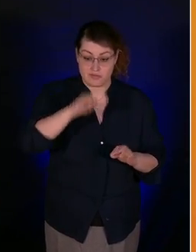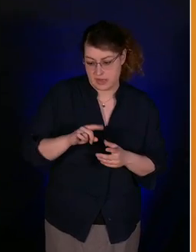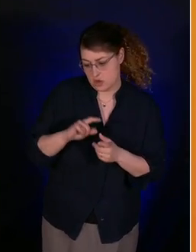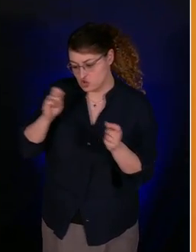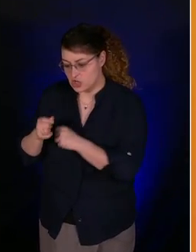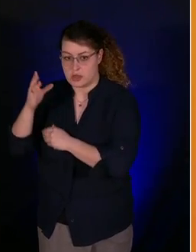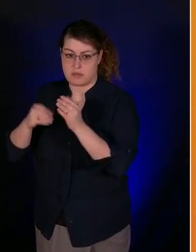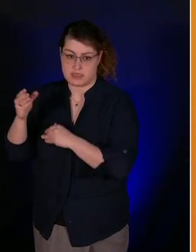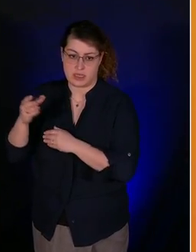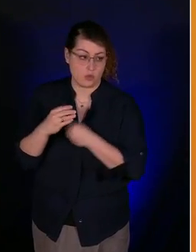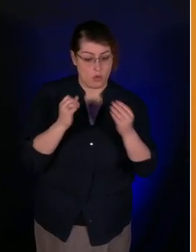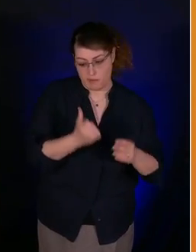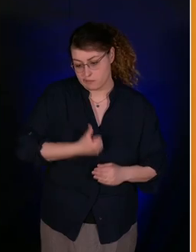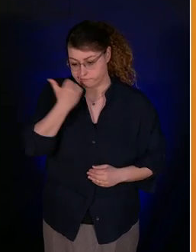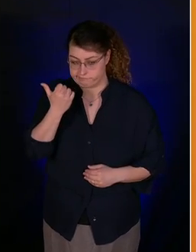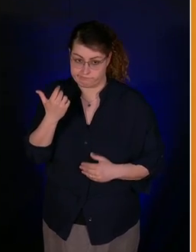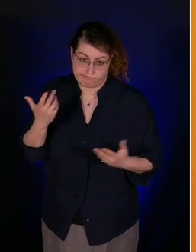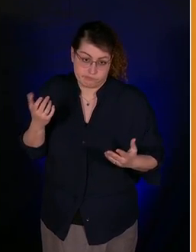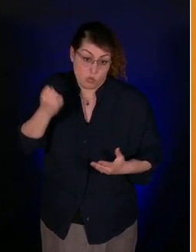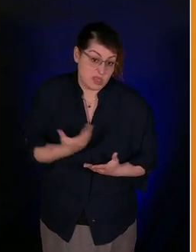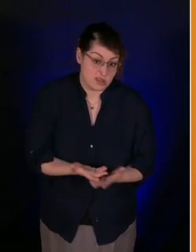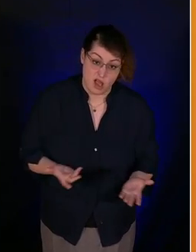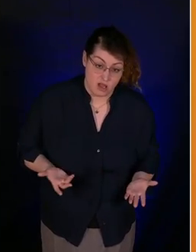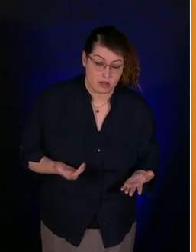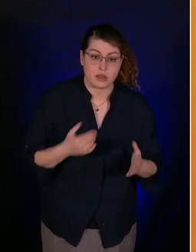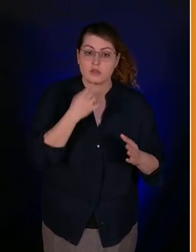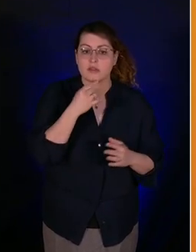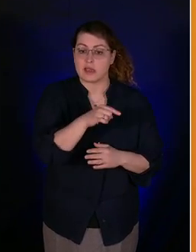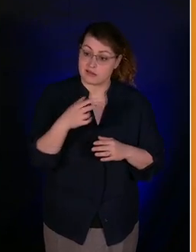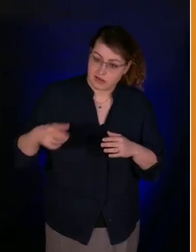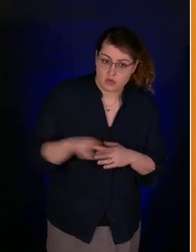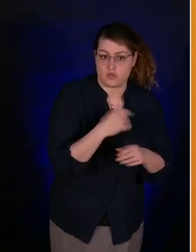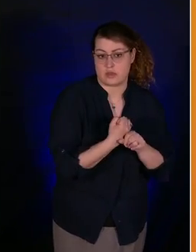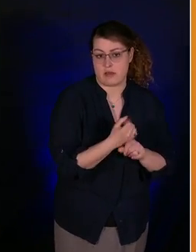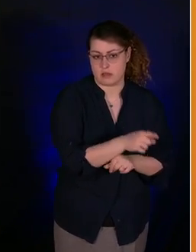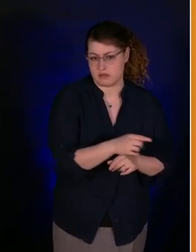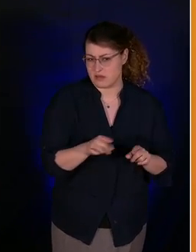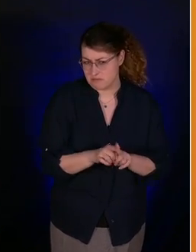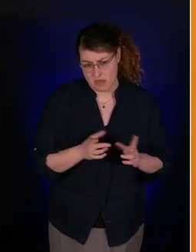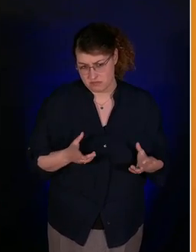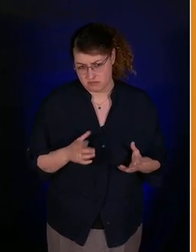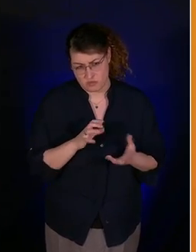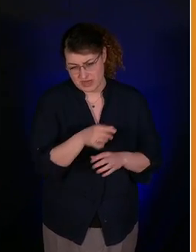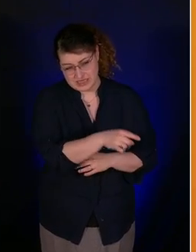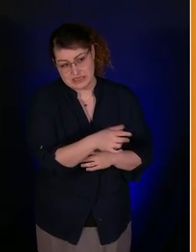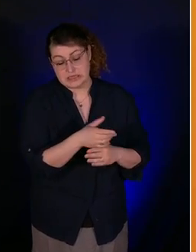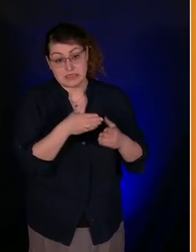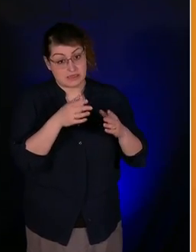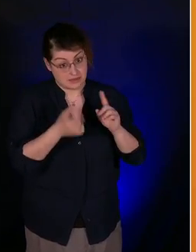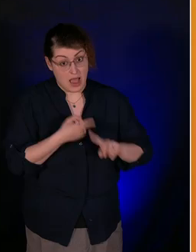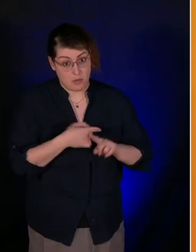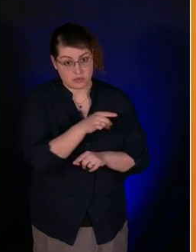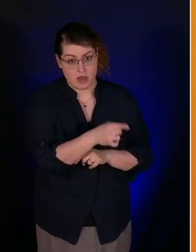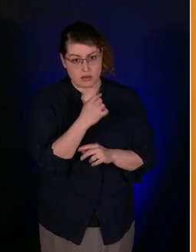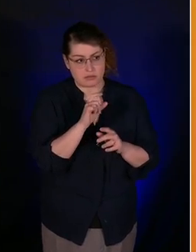mieux ou se débrouiller au pire. La réintégration de nos collègues, même complexe, est décisive car ces décisions ineptes